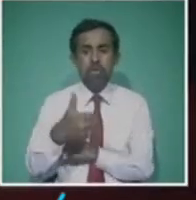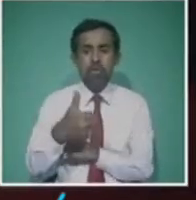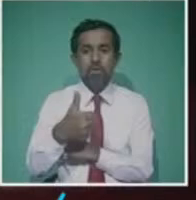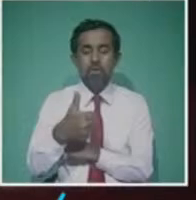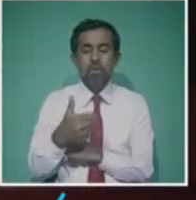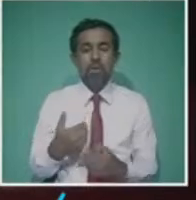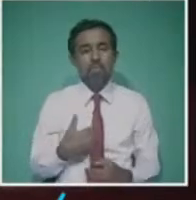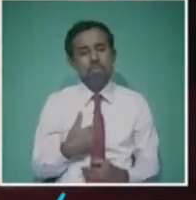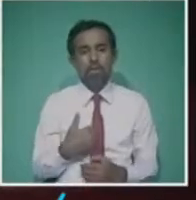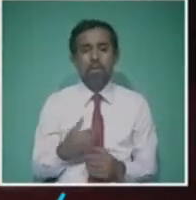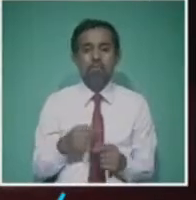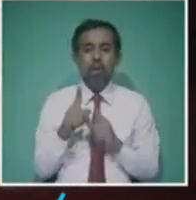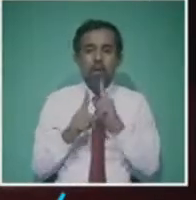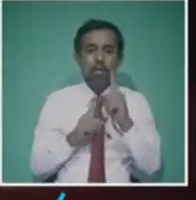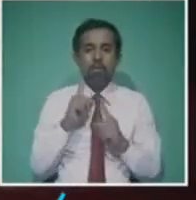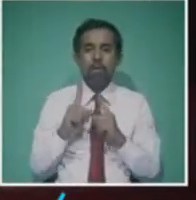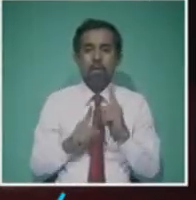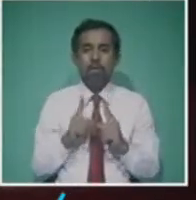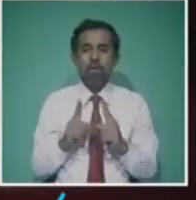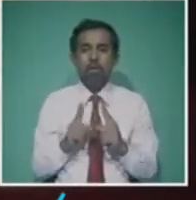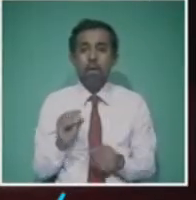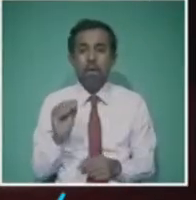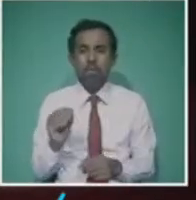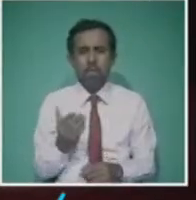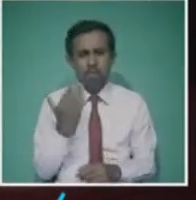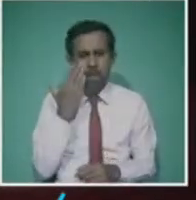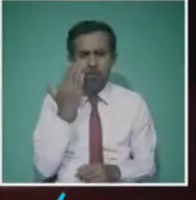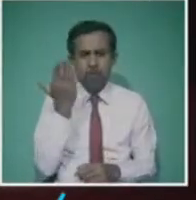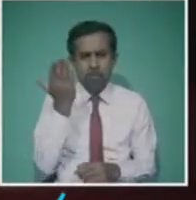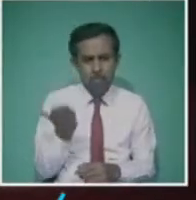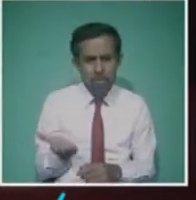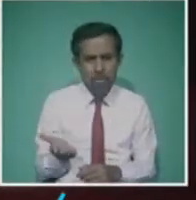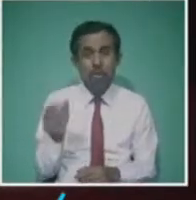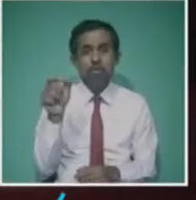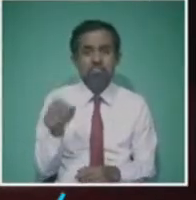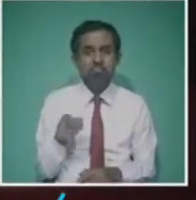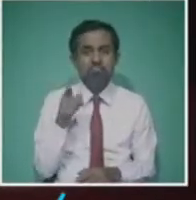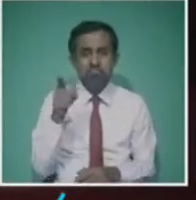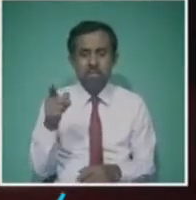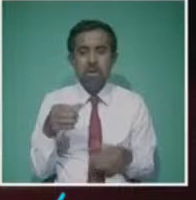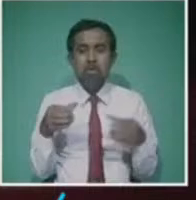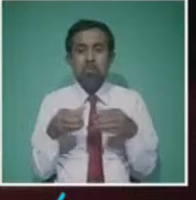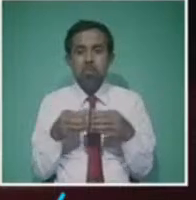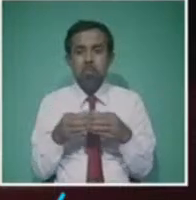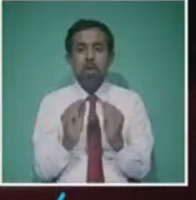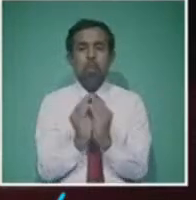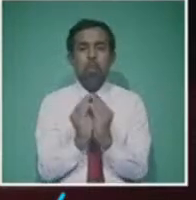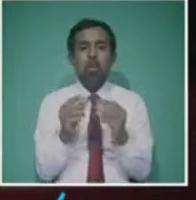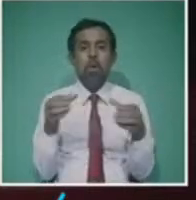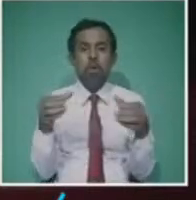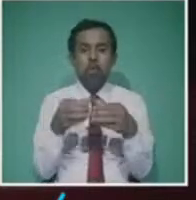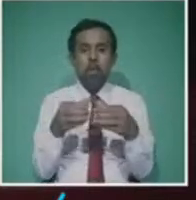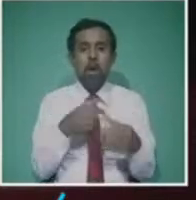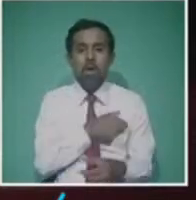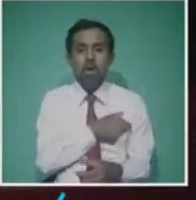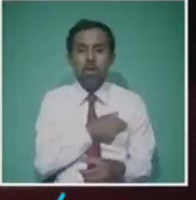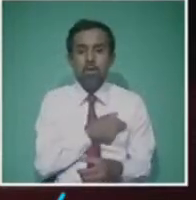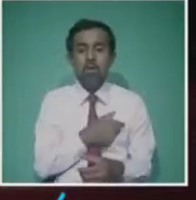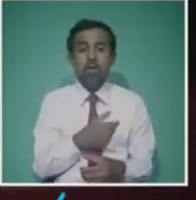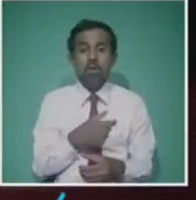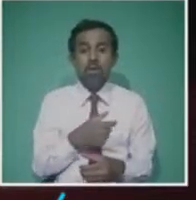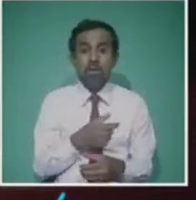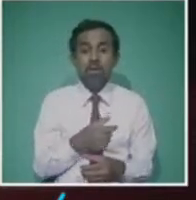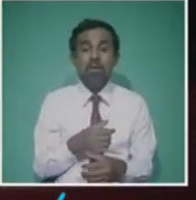ඊට උනන්දුවේ මේවා ගැන කතා කරනවා. නමුත් අපට පේනවා එතුමාටත් මේ පක්ෂයේ පොහොට්ටු පක්ෂයේ තියෙන නායක දූෂිත